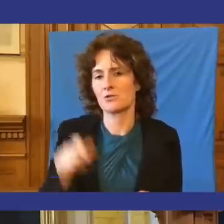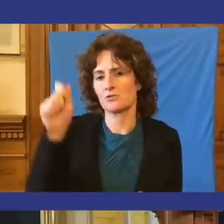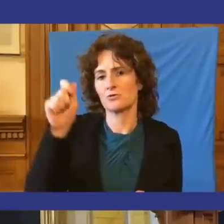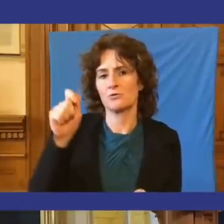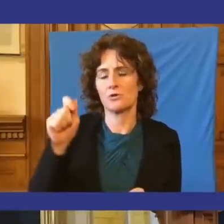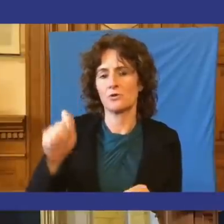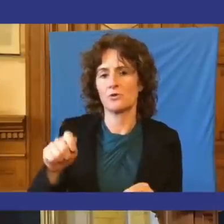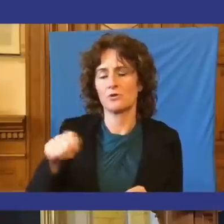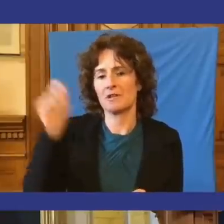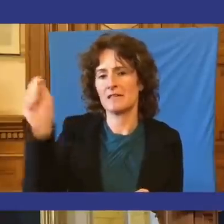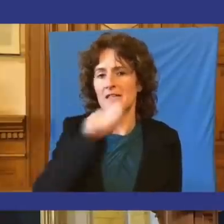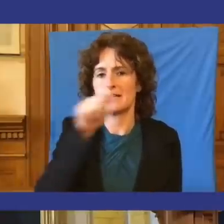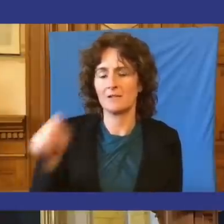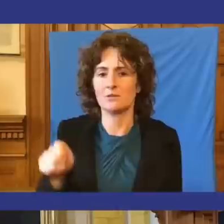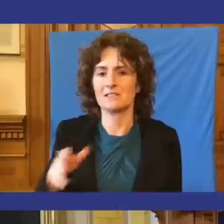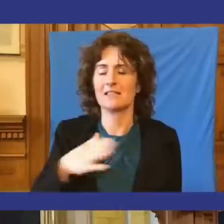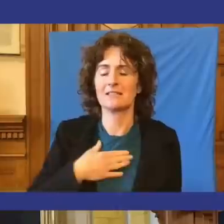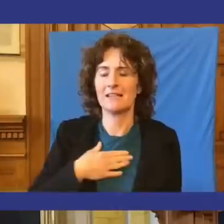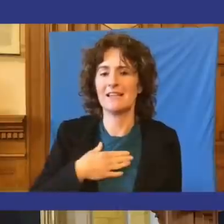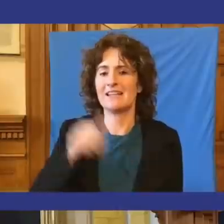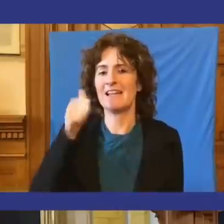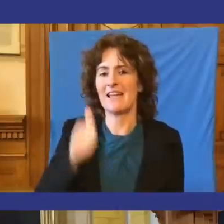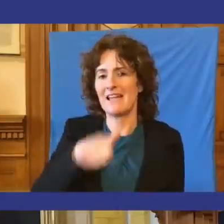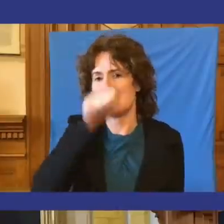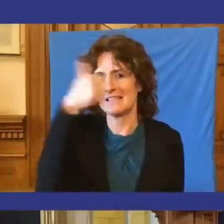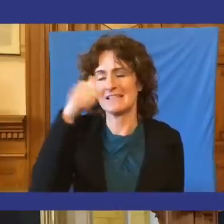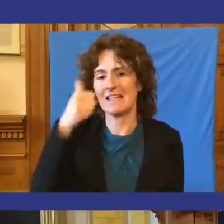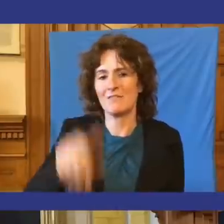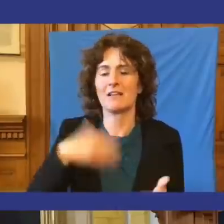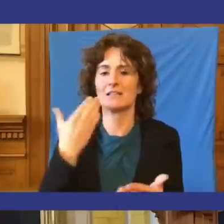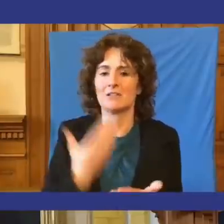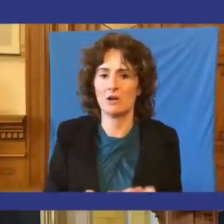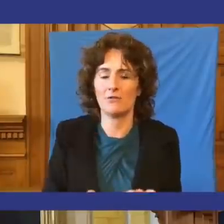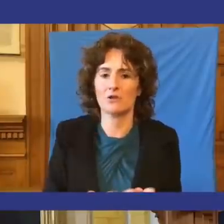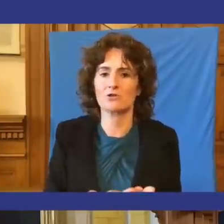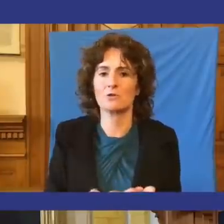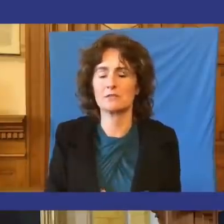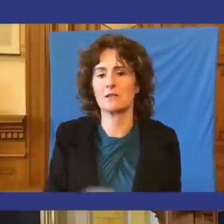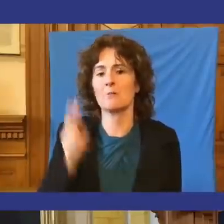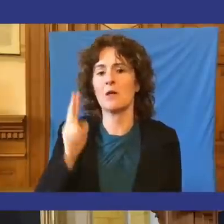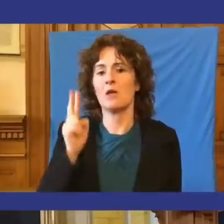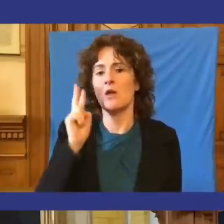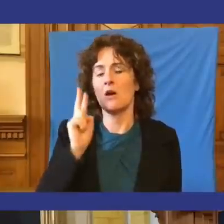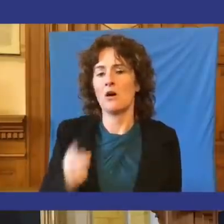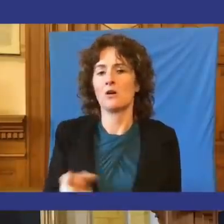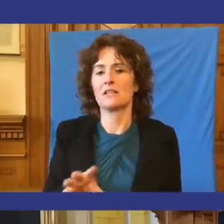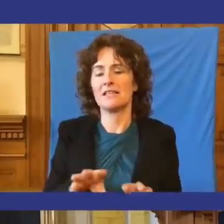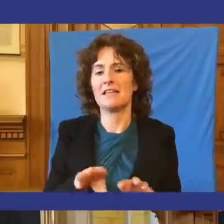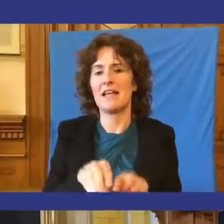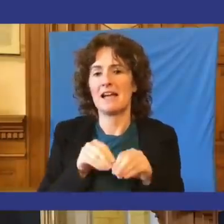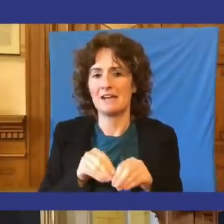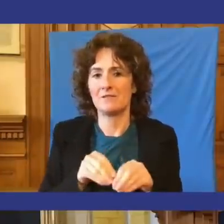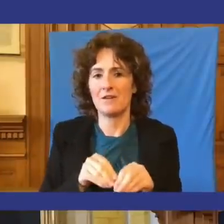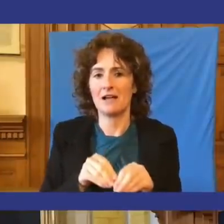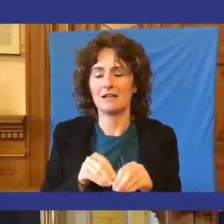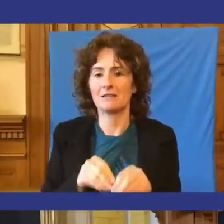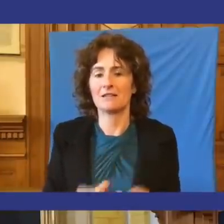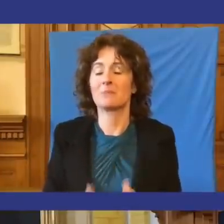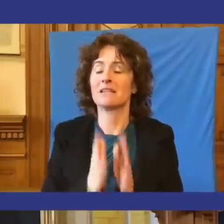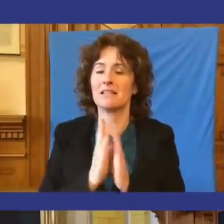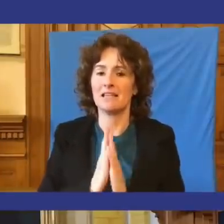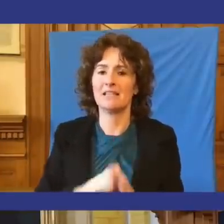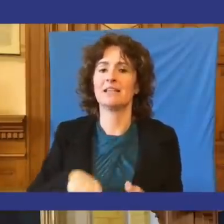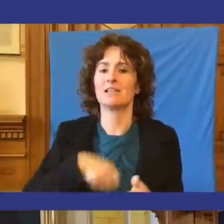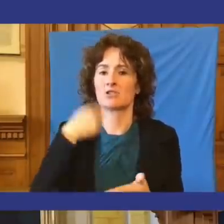én adtam neki egy nevet konkrétan. Hát akkor csak adott egy javaslatot. Akkor most miért tagadja? Kérésére adtam egy nevet, aki nem